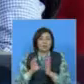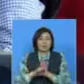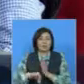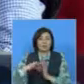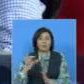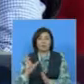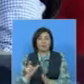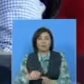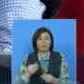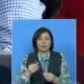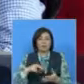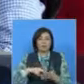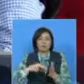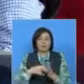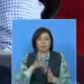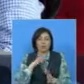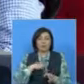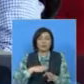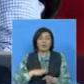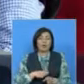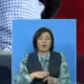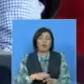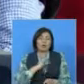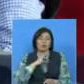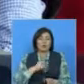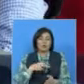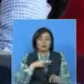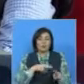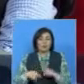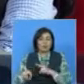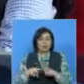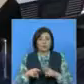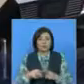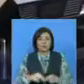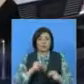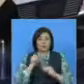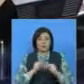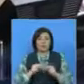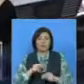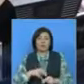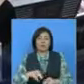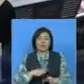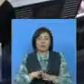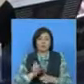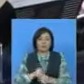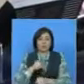депутаттар қаржыны мақсатты және уақытылы жұмсауды бақылауды, автомобиль жолдарын жөндеу жұмысын уақытылы орындауды тапсырды.